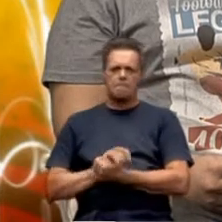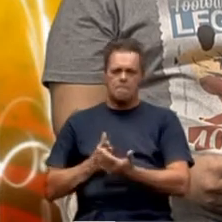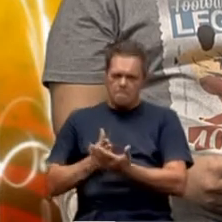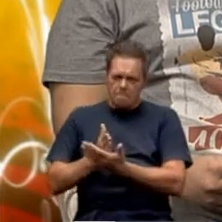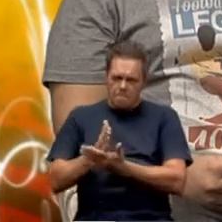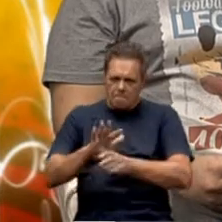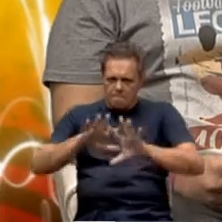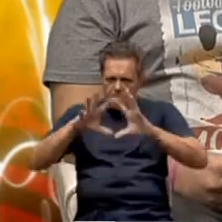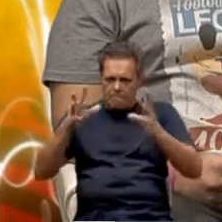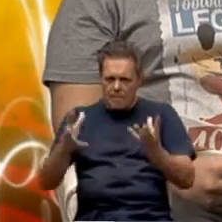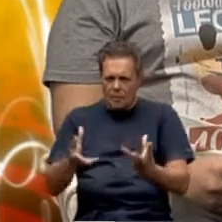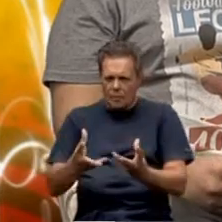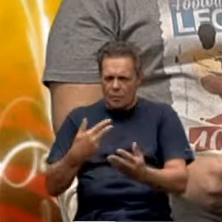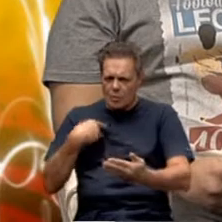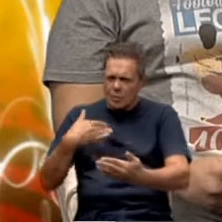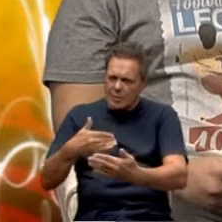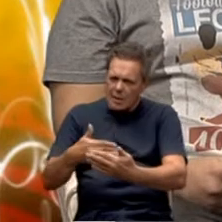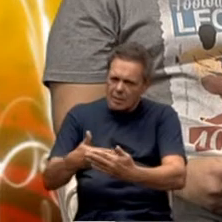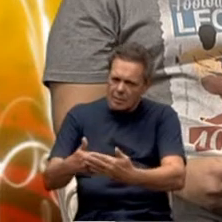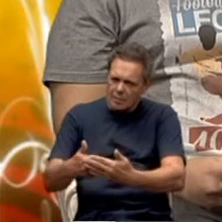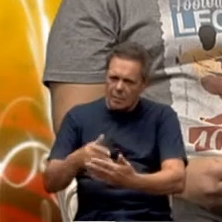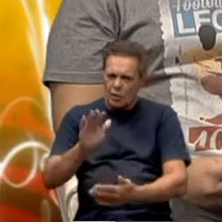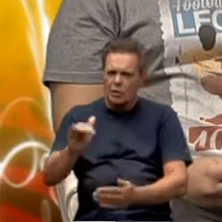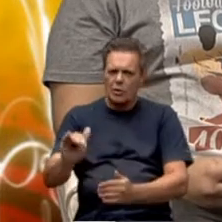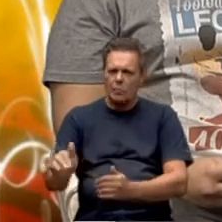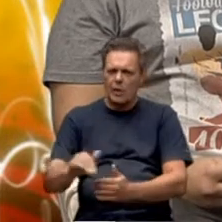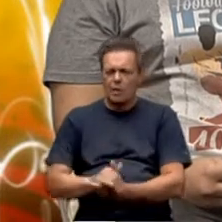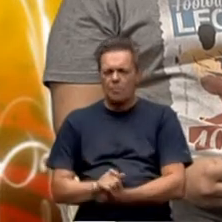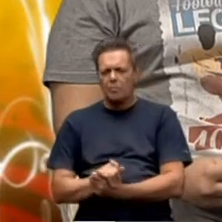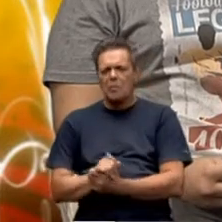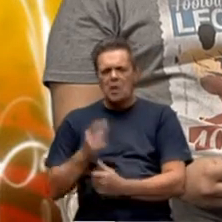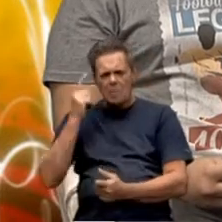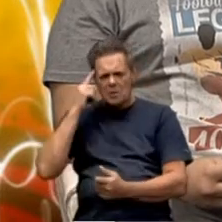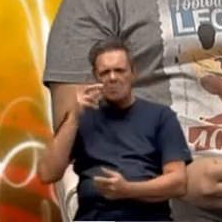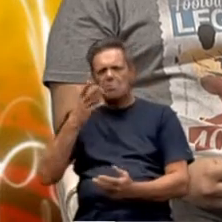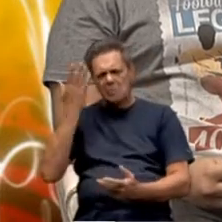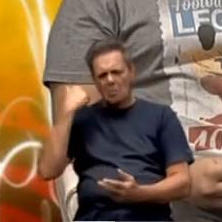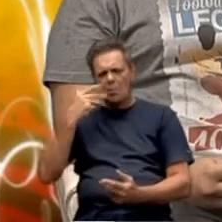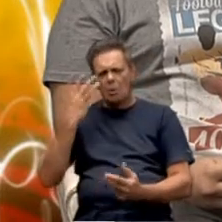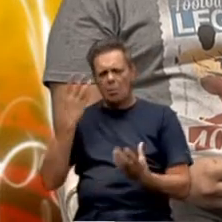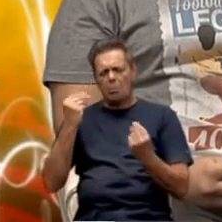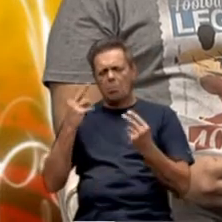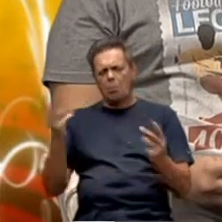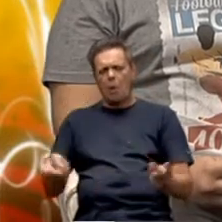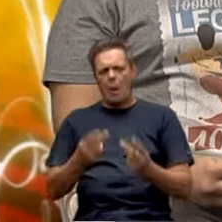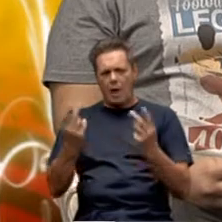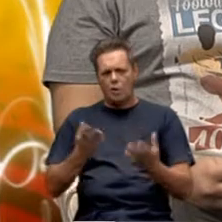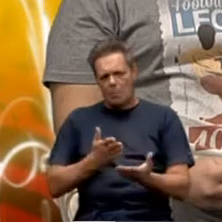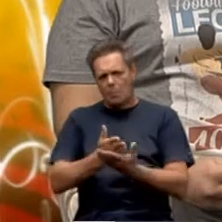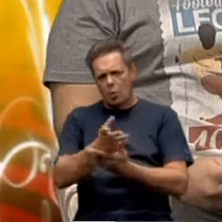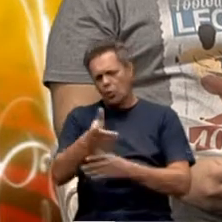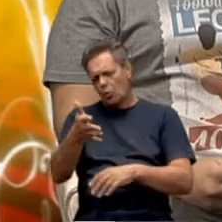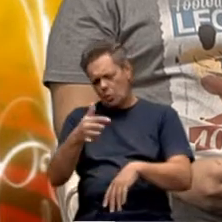sve tako bi se zbližili sa tom djecom. I ja mislim da bi im bilo puno lakše prolaziti kroz